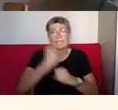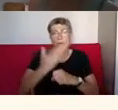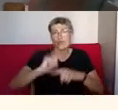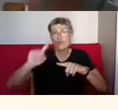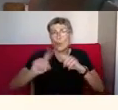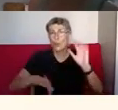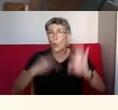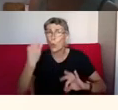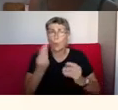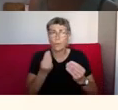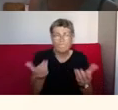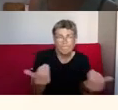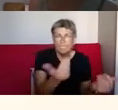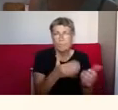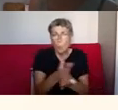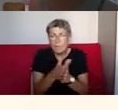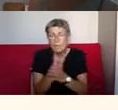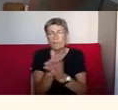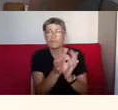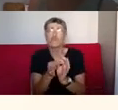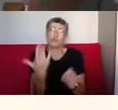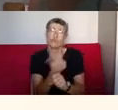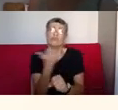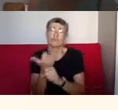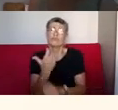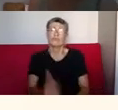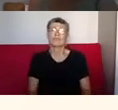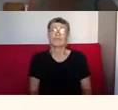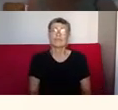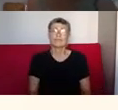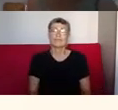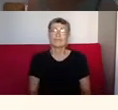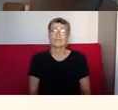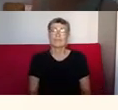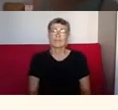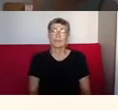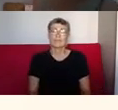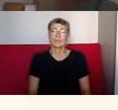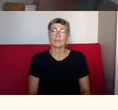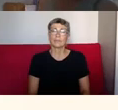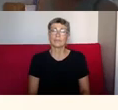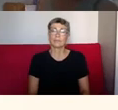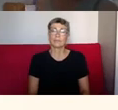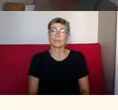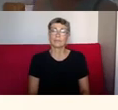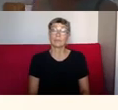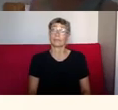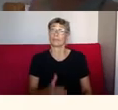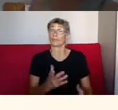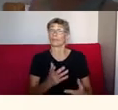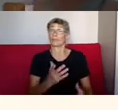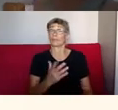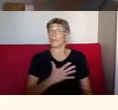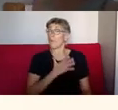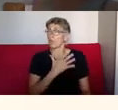certaine motivation chaque année. Les atouts, pour moi, les atouts, c'est